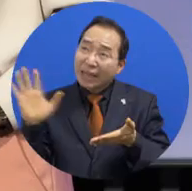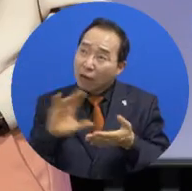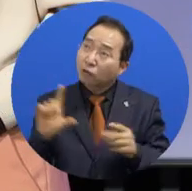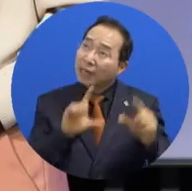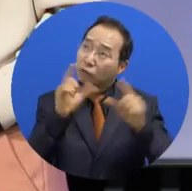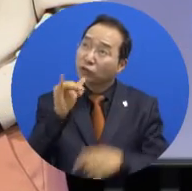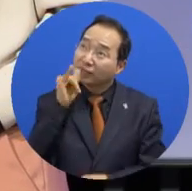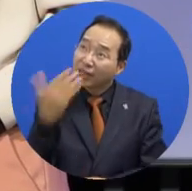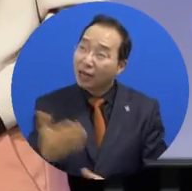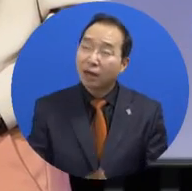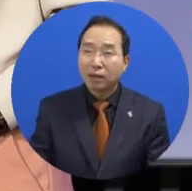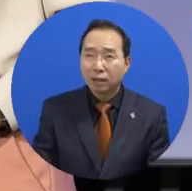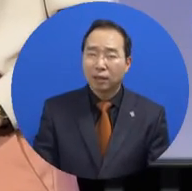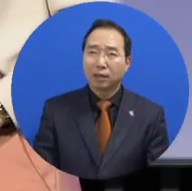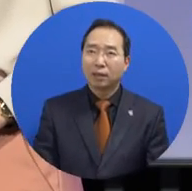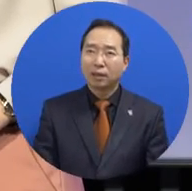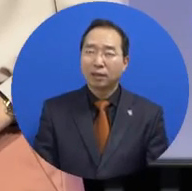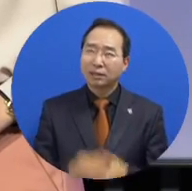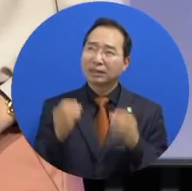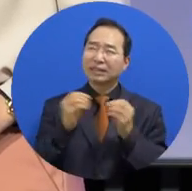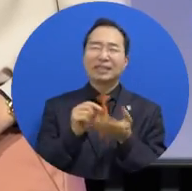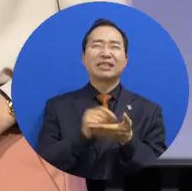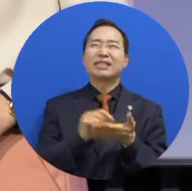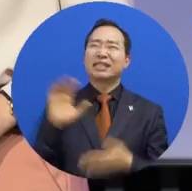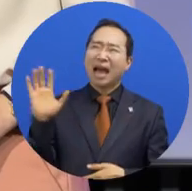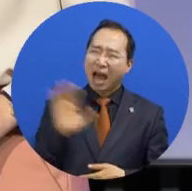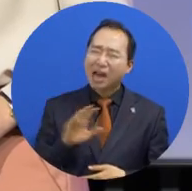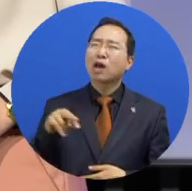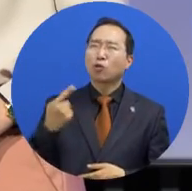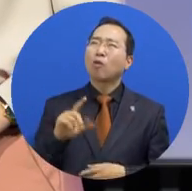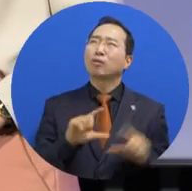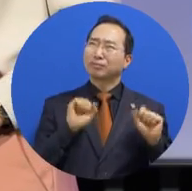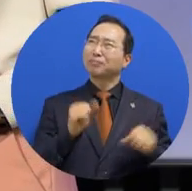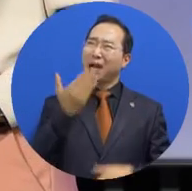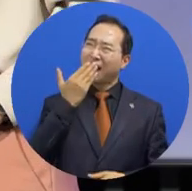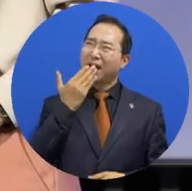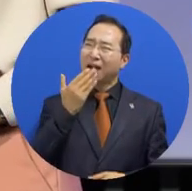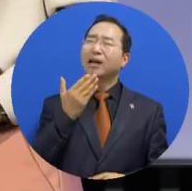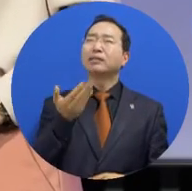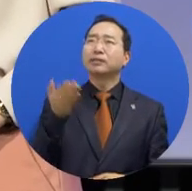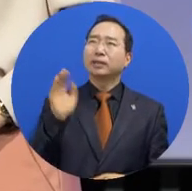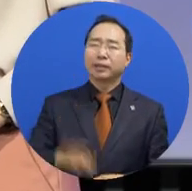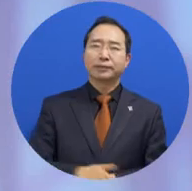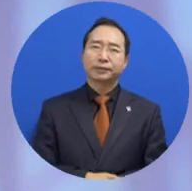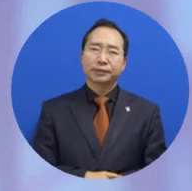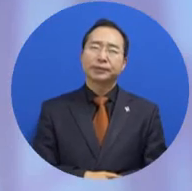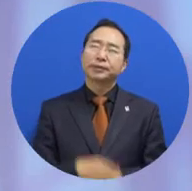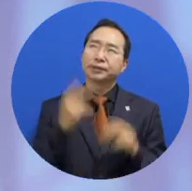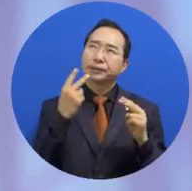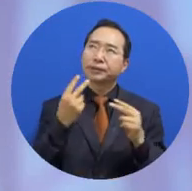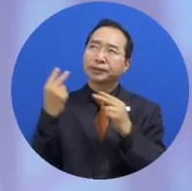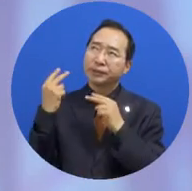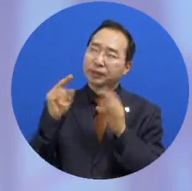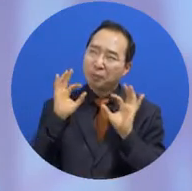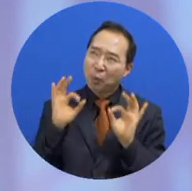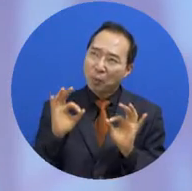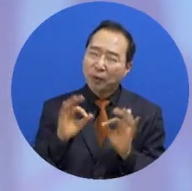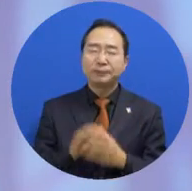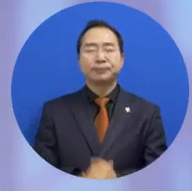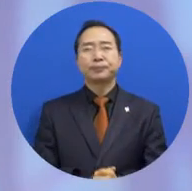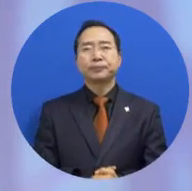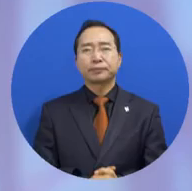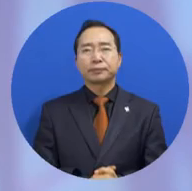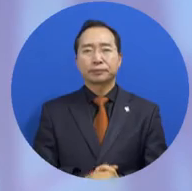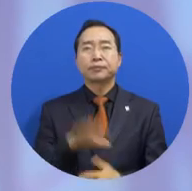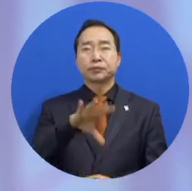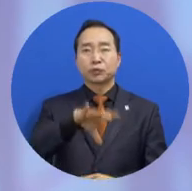없는지. 글을 쓰지 않고 못 사는 건 아니죠. 살기는 사는데. 저의 그동안의